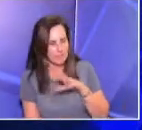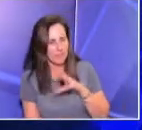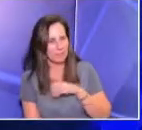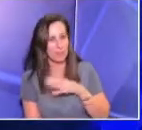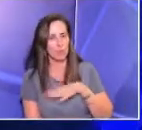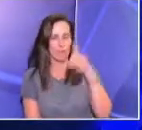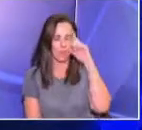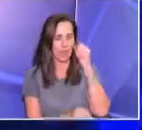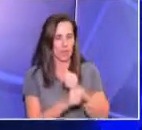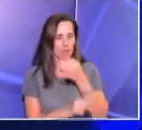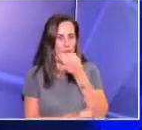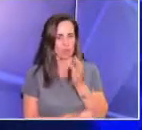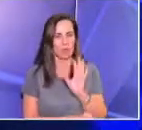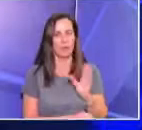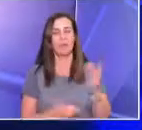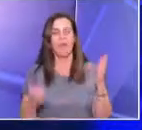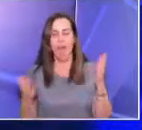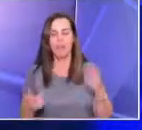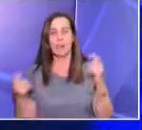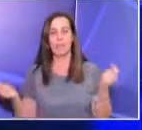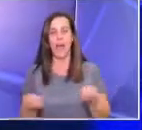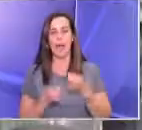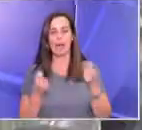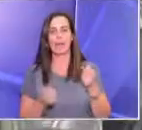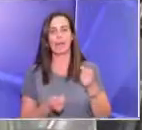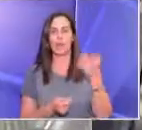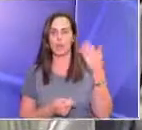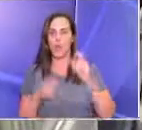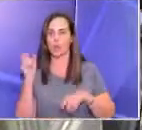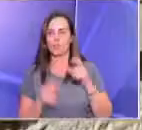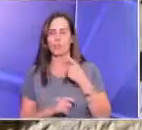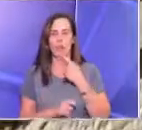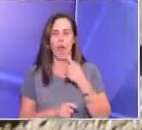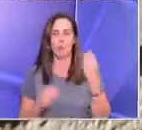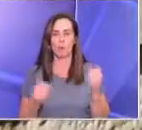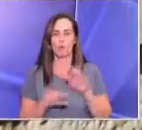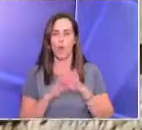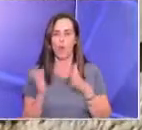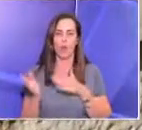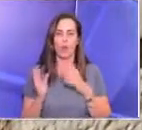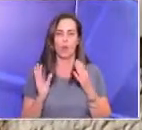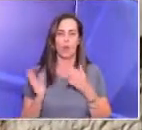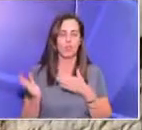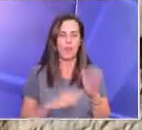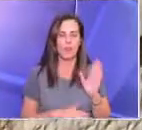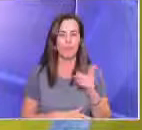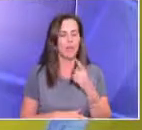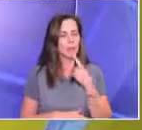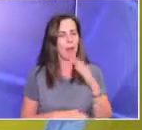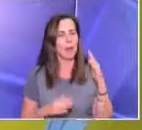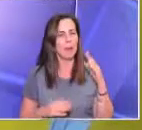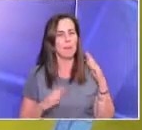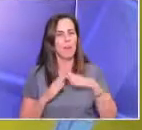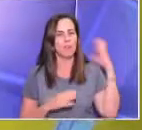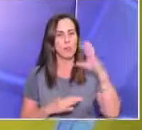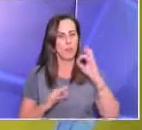רוצה להתעקש על הנקודה הזאת. אז בקמפיין ובמטה שלך היו אנשים שאמרו את הדברים האלו, והכל טוב ויפה, אבל אנחנו מדברים על בית שמש